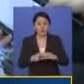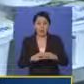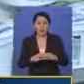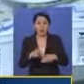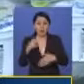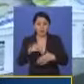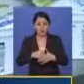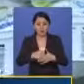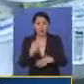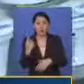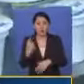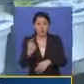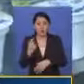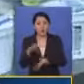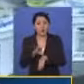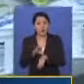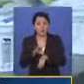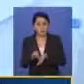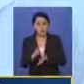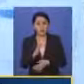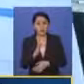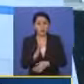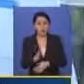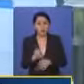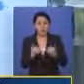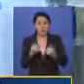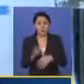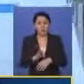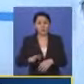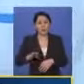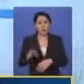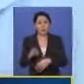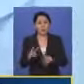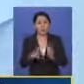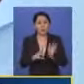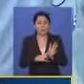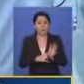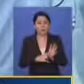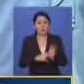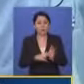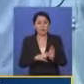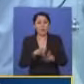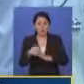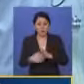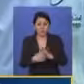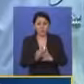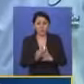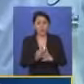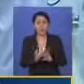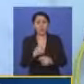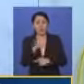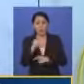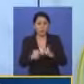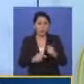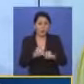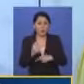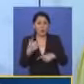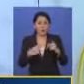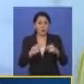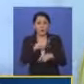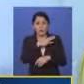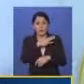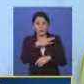ішкі нарықпен қатар экспортқа да шығара аламыз. Бүгін облыс аумағында 80 шақты қайта өңдеу кәсіпорны бар. Шамамен сүт, ет және